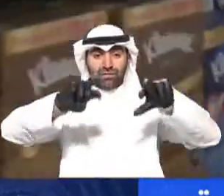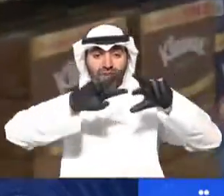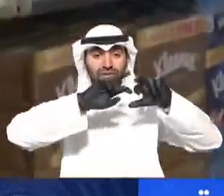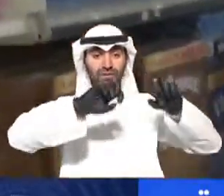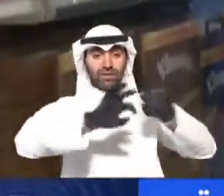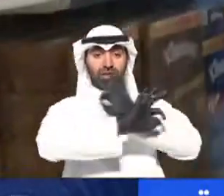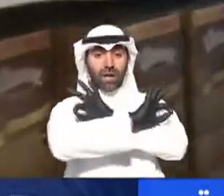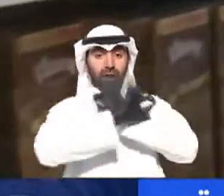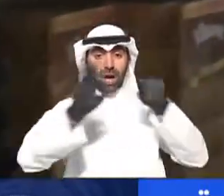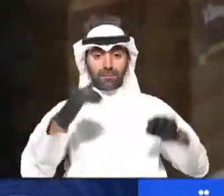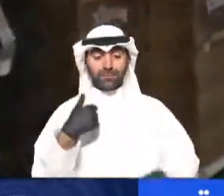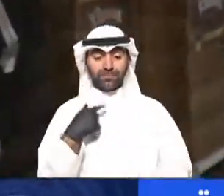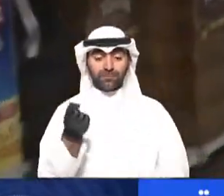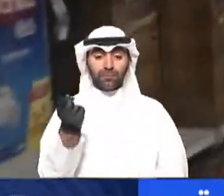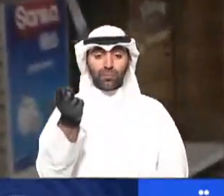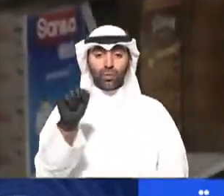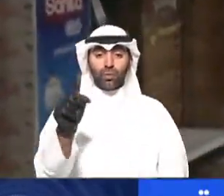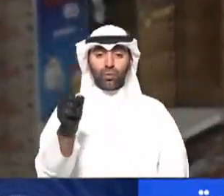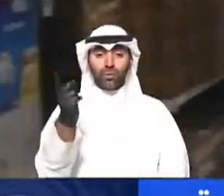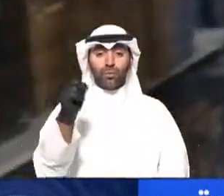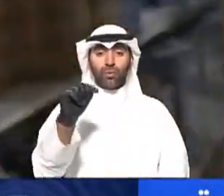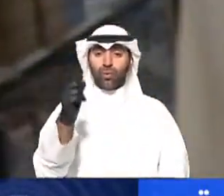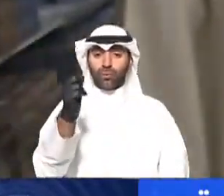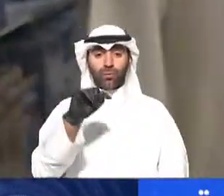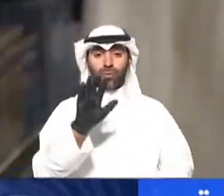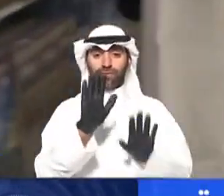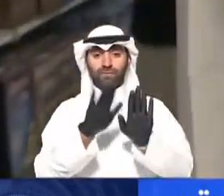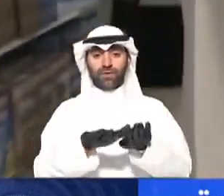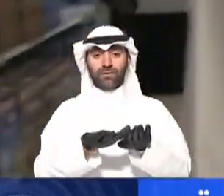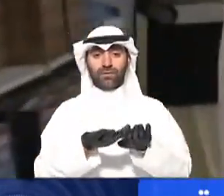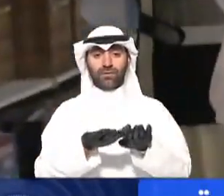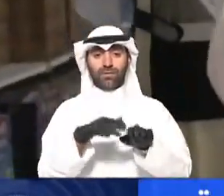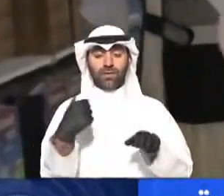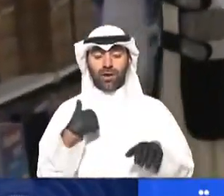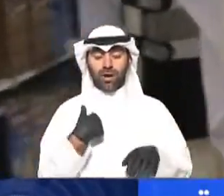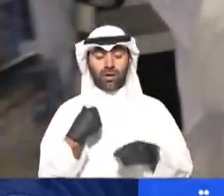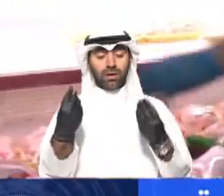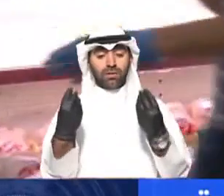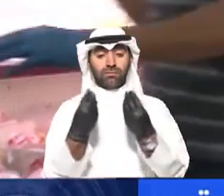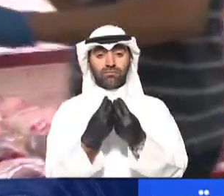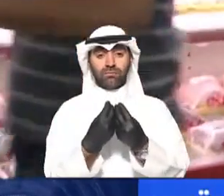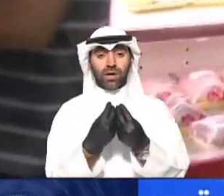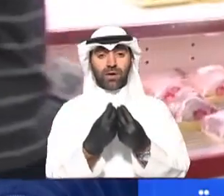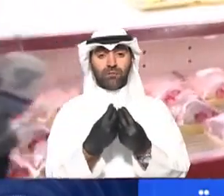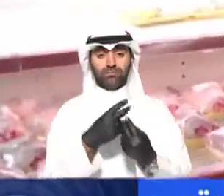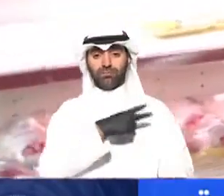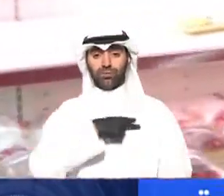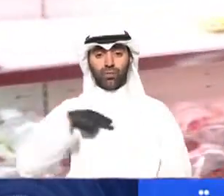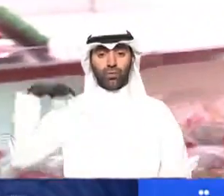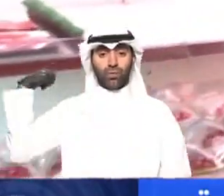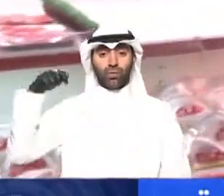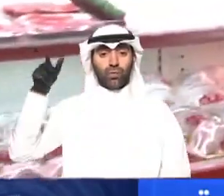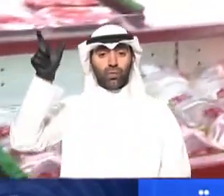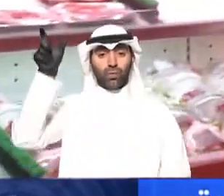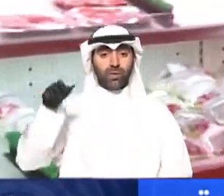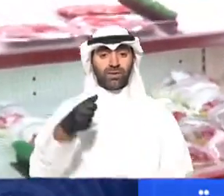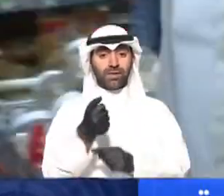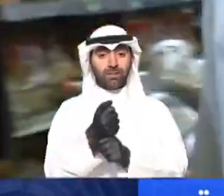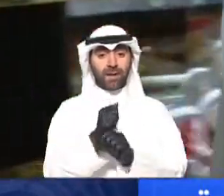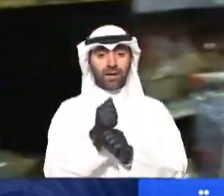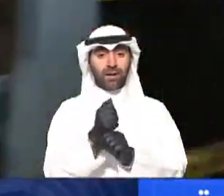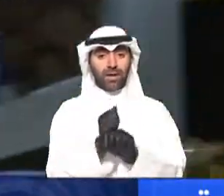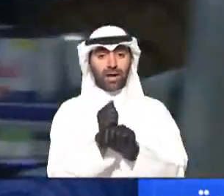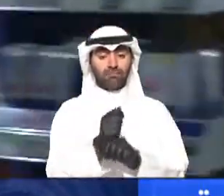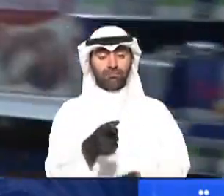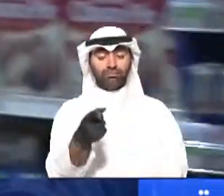في الأساس هو التأكد من التزام الأخوة المواطنين والمقيمين والأسواق الموازية بالاشتراطات الصحية اللي حددها